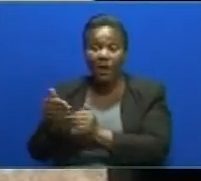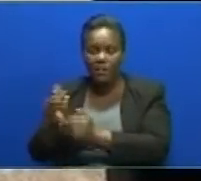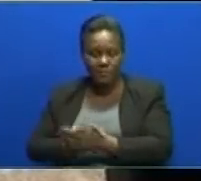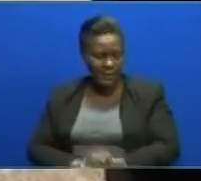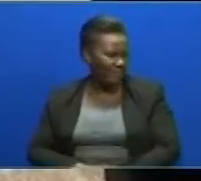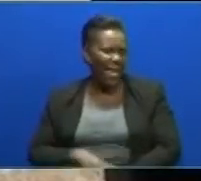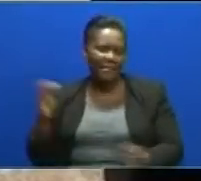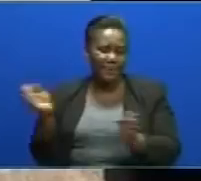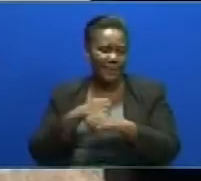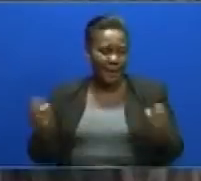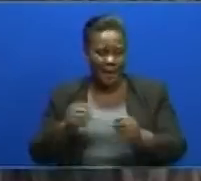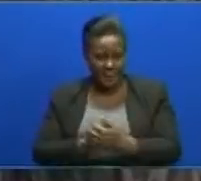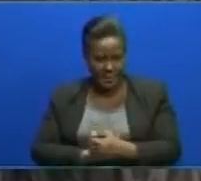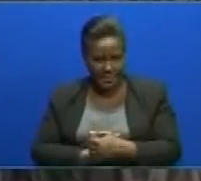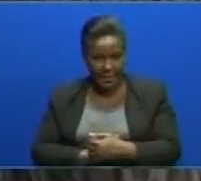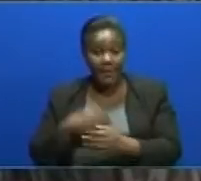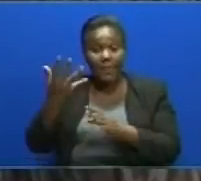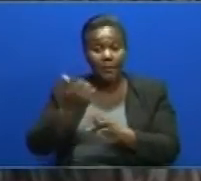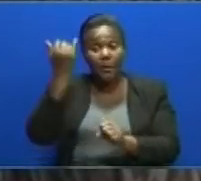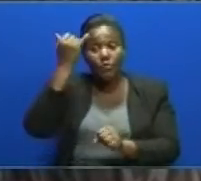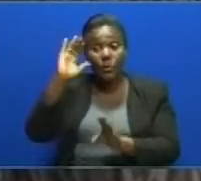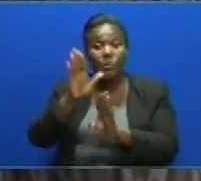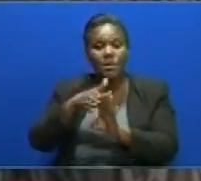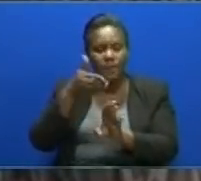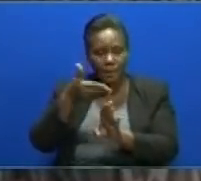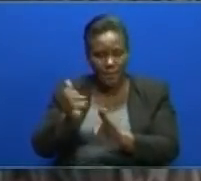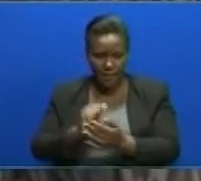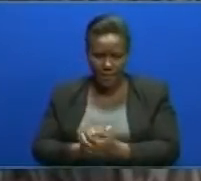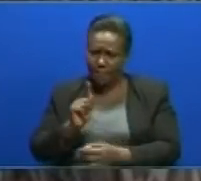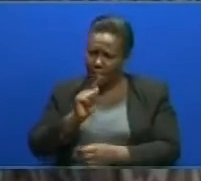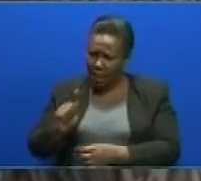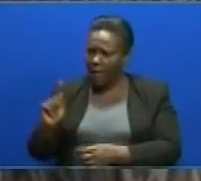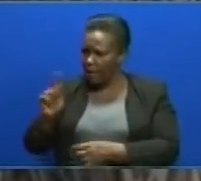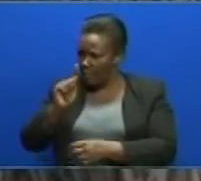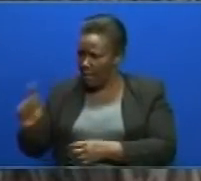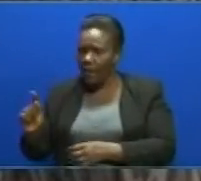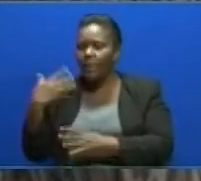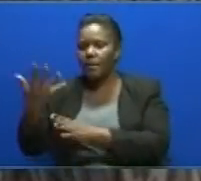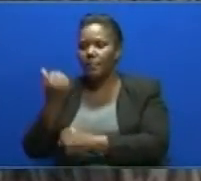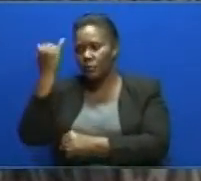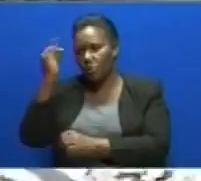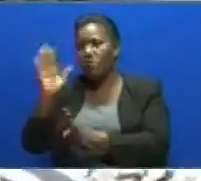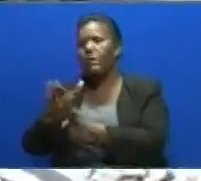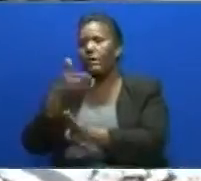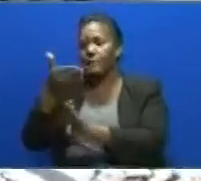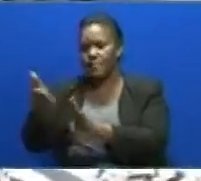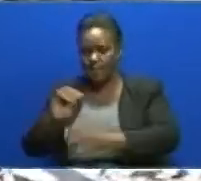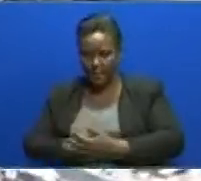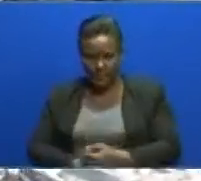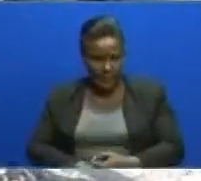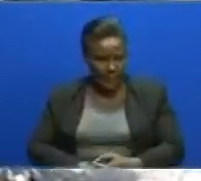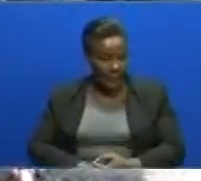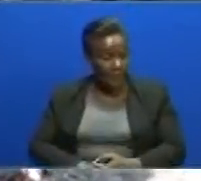sababu nilishapata ushauri na nilikuwa napata ushauri wa mara kwa mara kwa ushauri kwenye upande wa ushauri na saa.